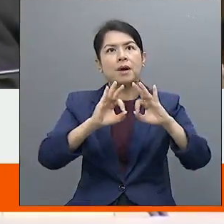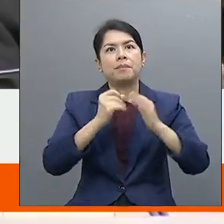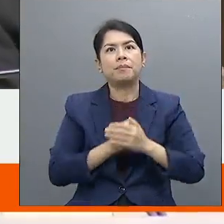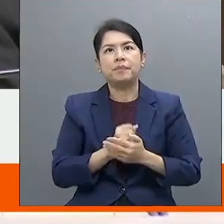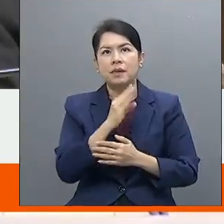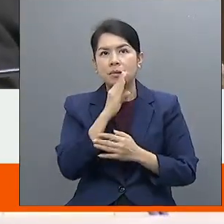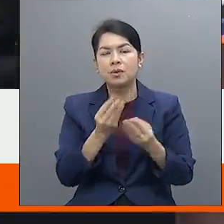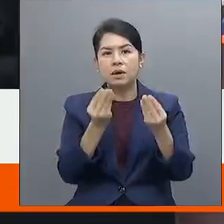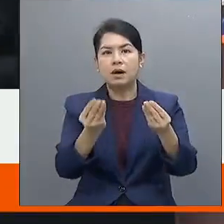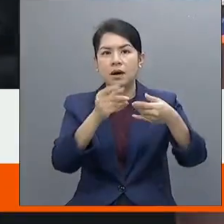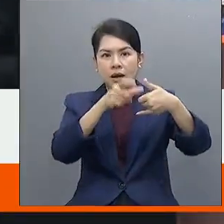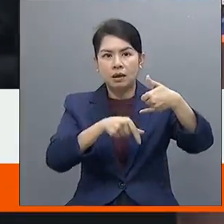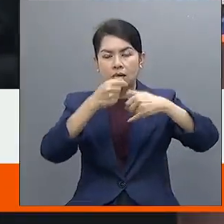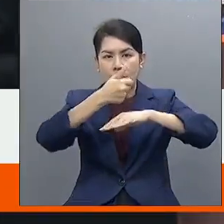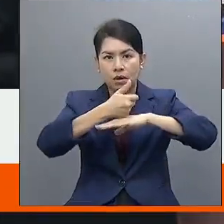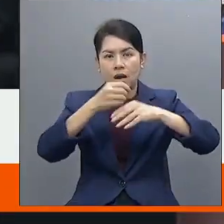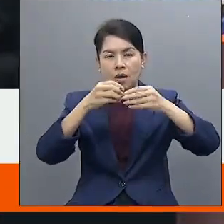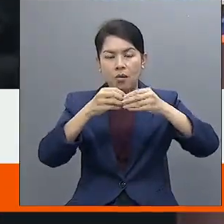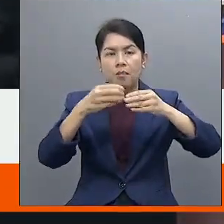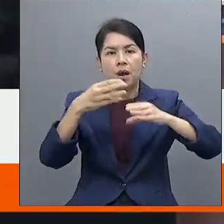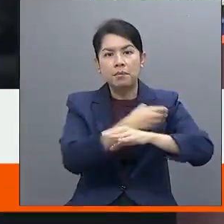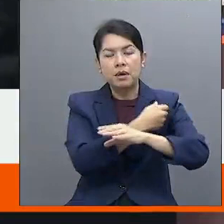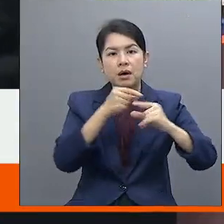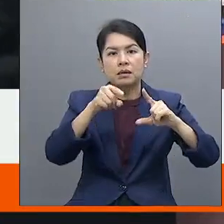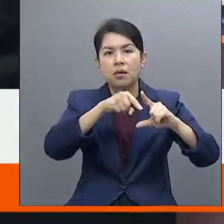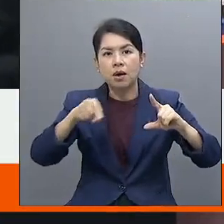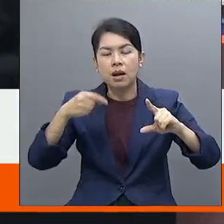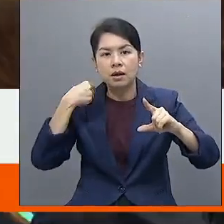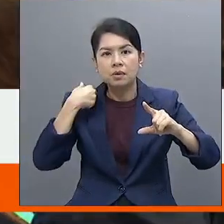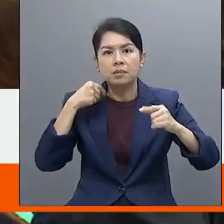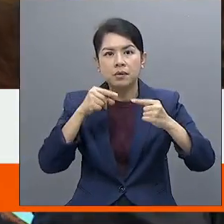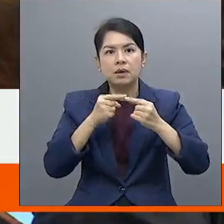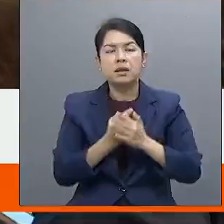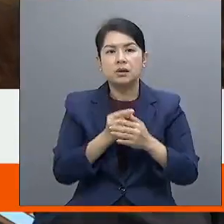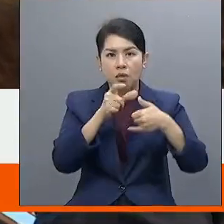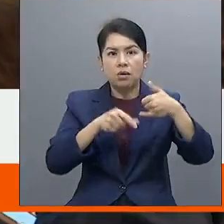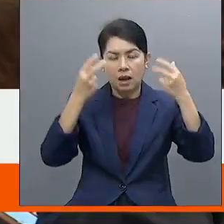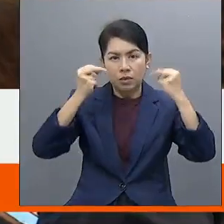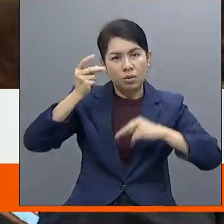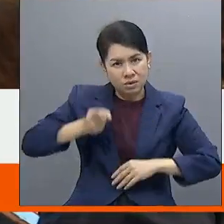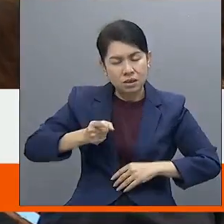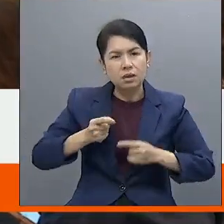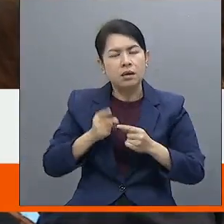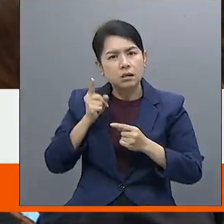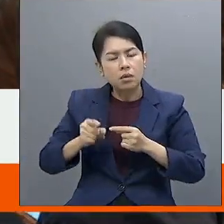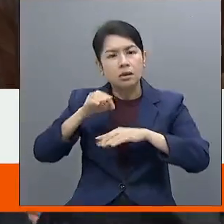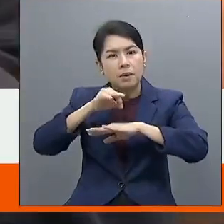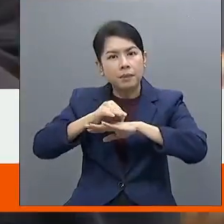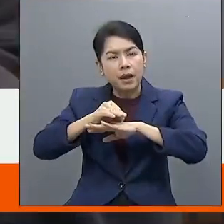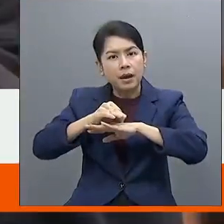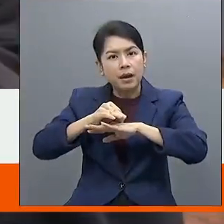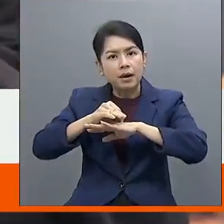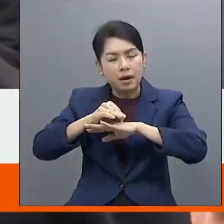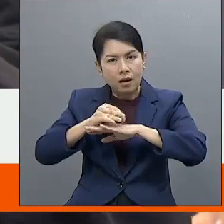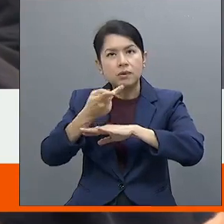ให้พิธาเป็นนายกจริงๆเนี่ยเขาต้องให้ประธานสภาเป็นของก้าวไกล ค่ะ นะครับ จะมาทำในลักษณะ